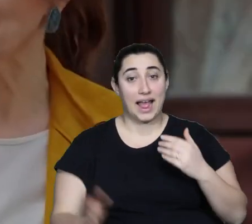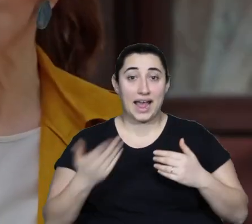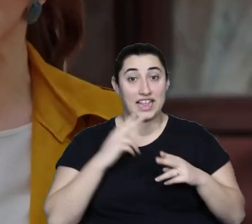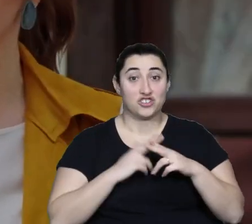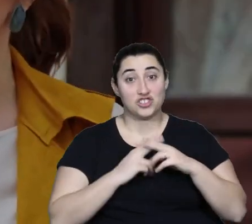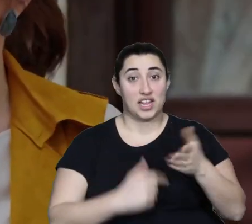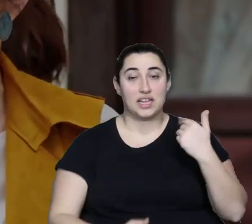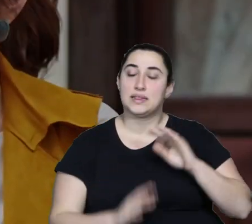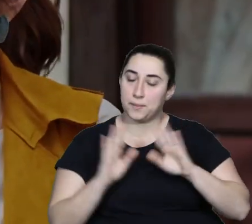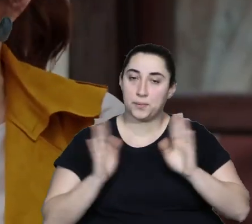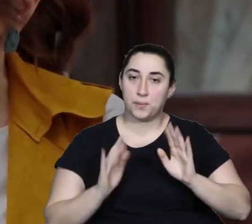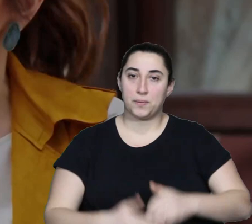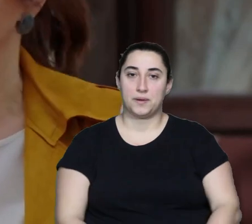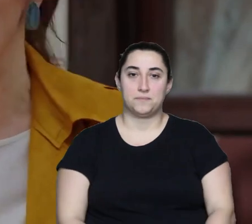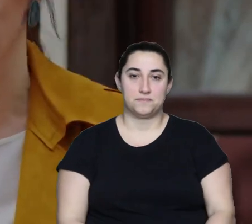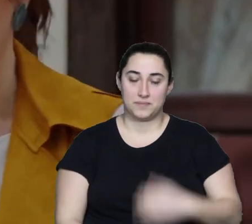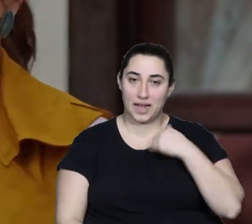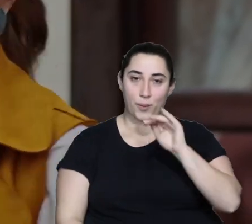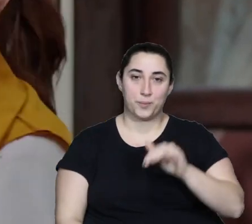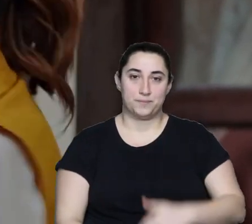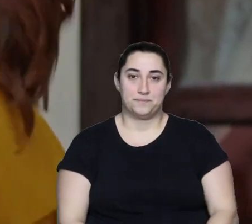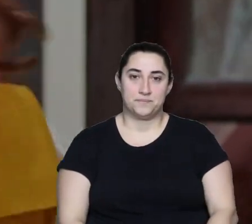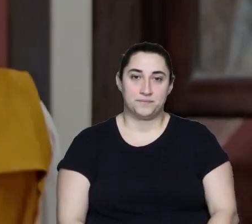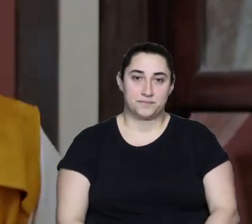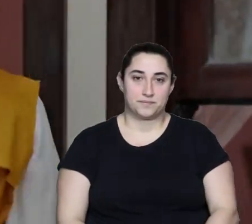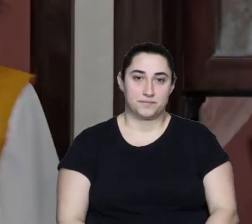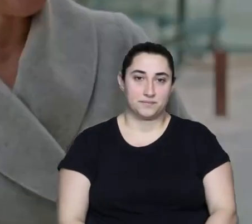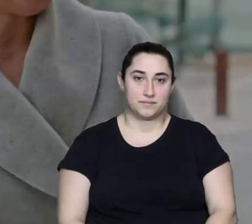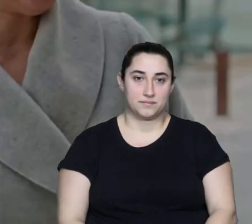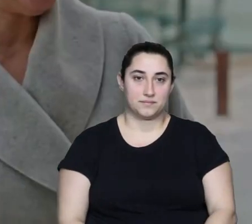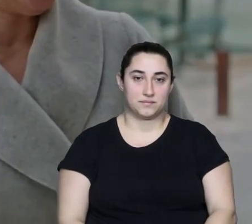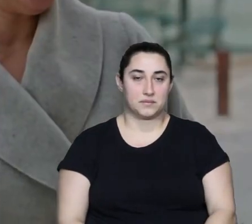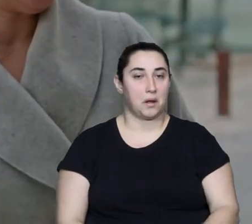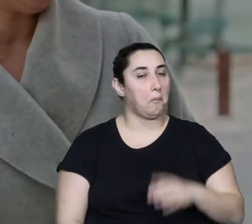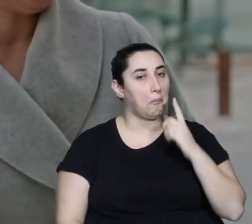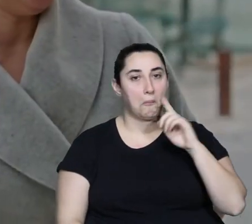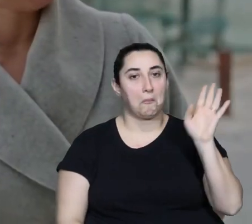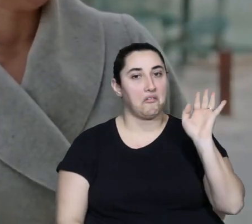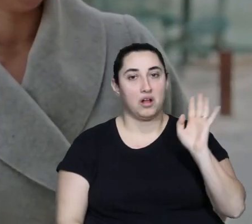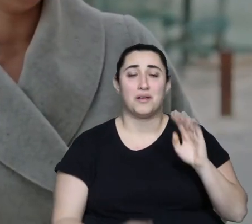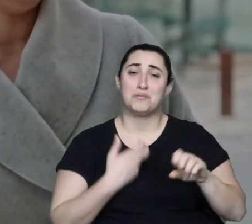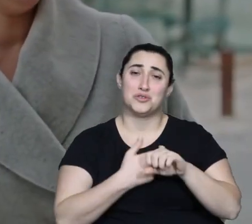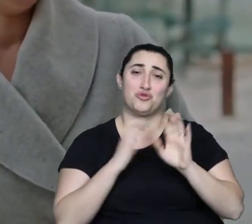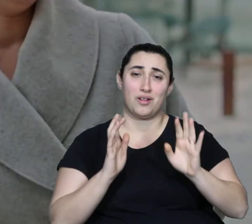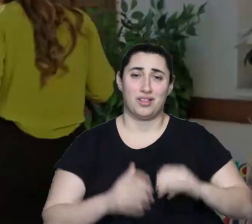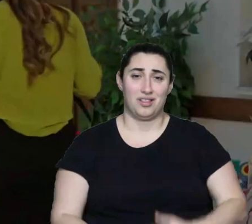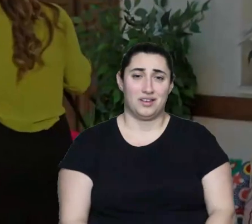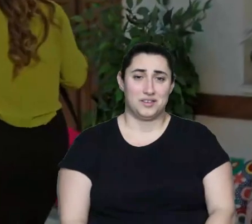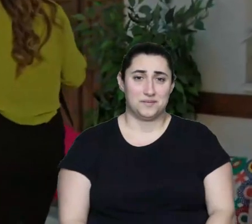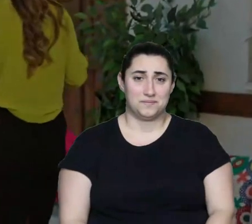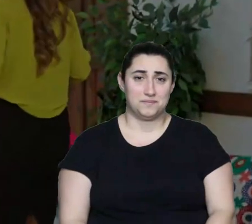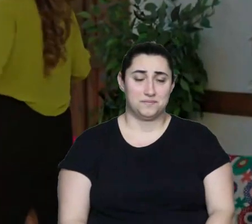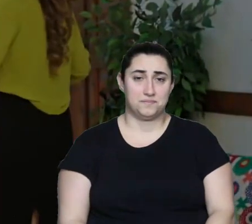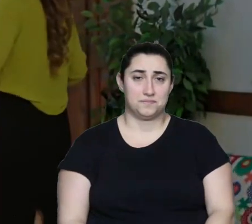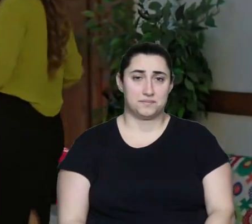toparlan, hadi acele et, hadi. Tamam, tamam. Geliyorum. İçeri girdi. Pes. Ay maşallah. Faik,